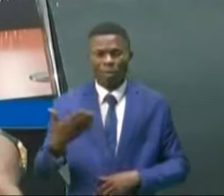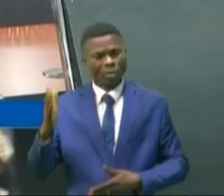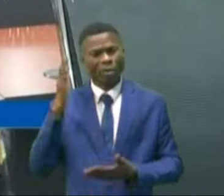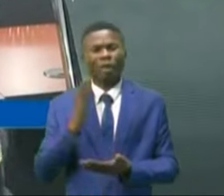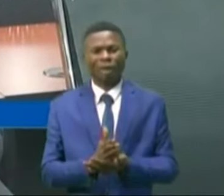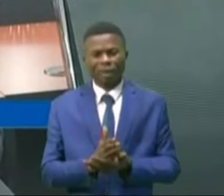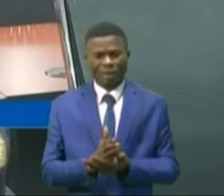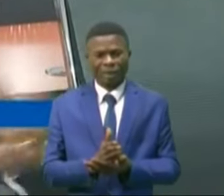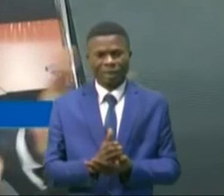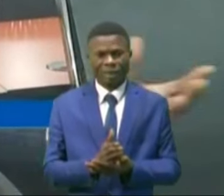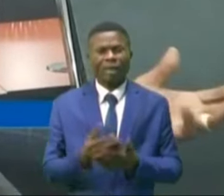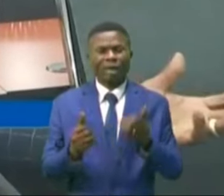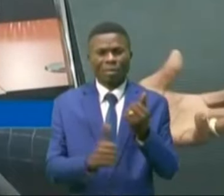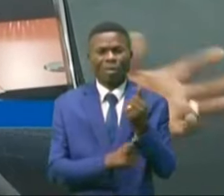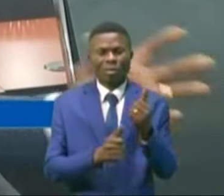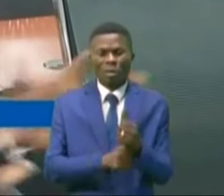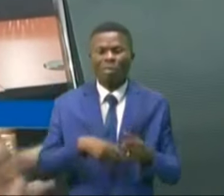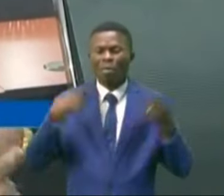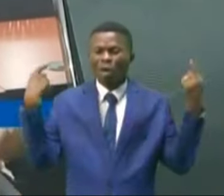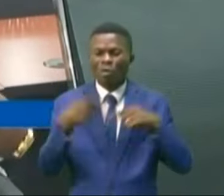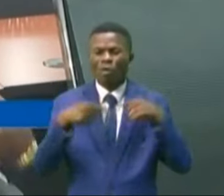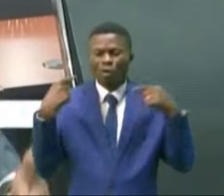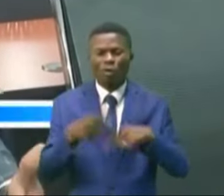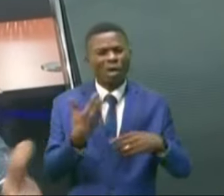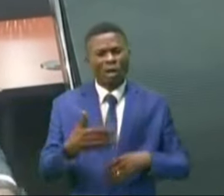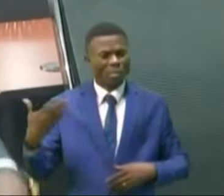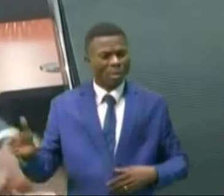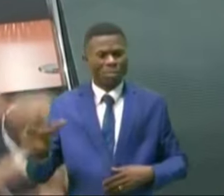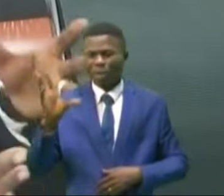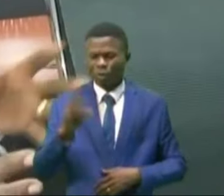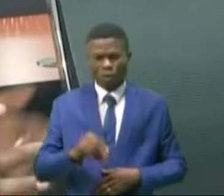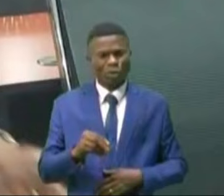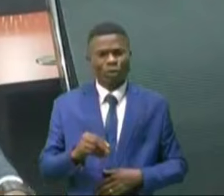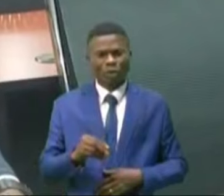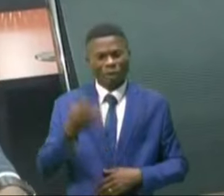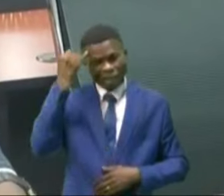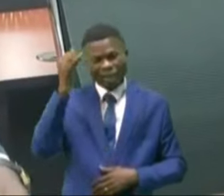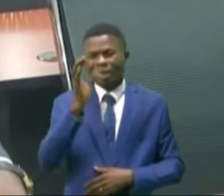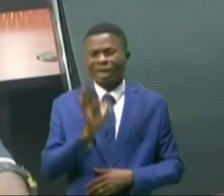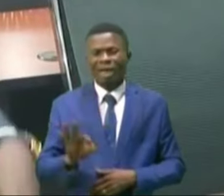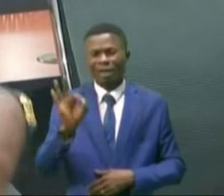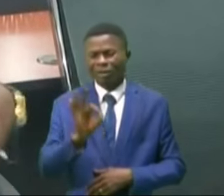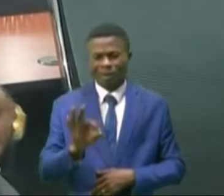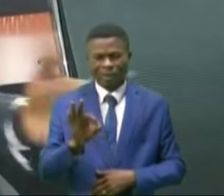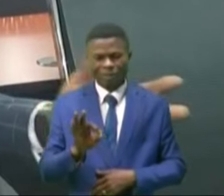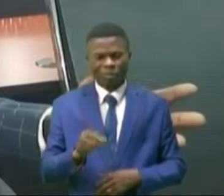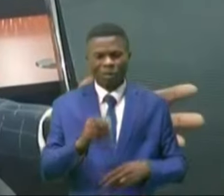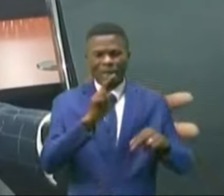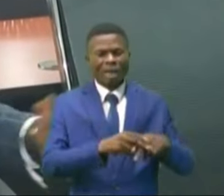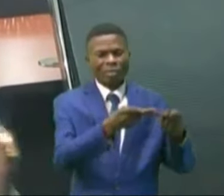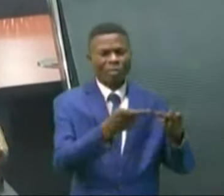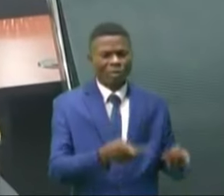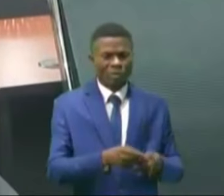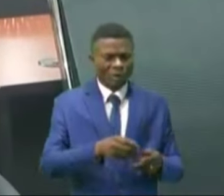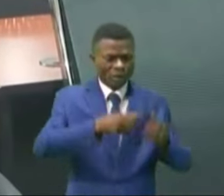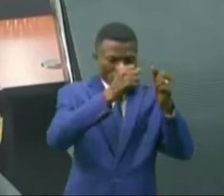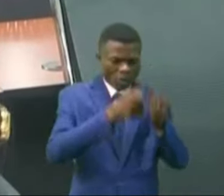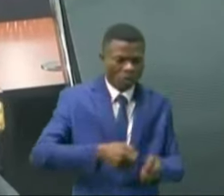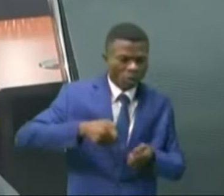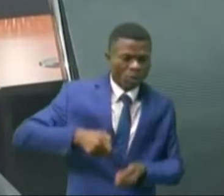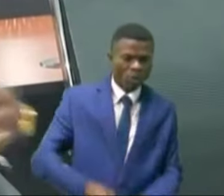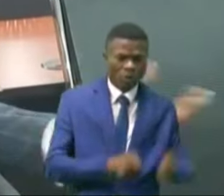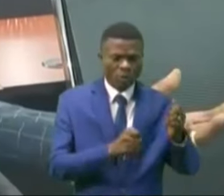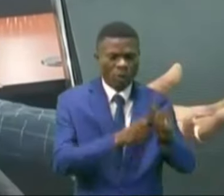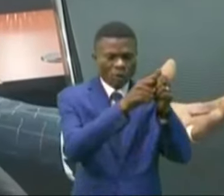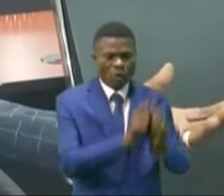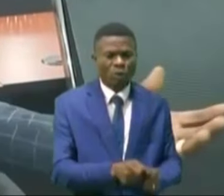mettent, des gens qui ne sont pas expérimentés, qui n'ont pas une bonne expertise, qui se mettent dans un coin, qui fait un forage, dans des conditions, on ne